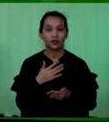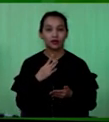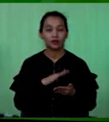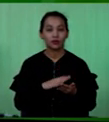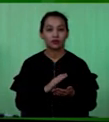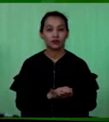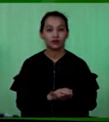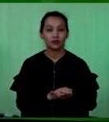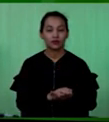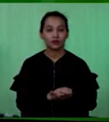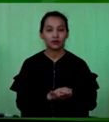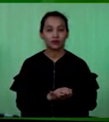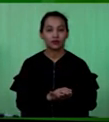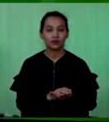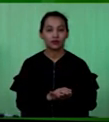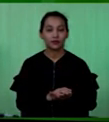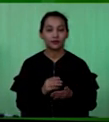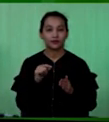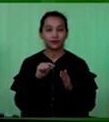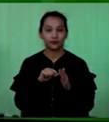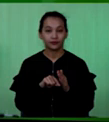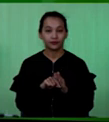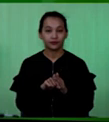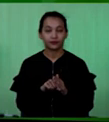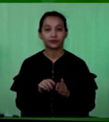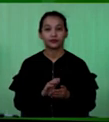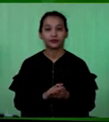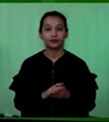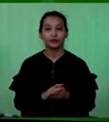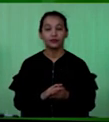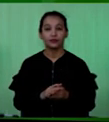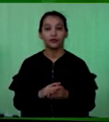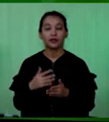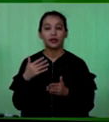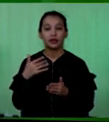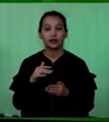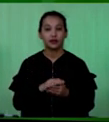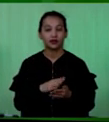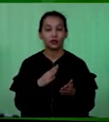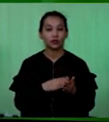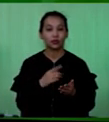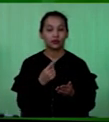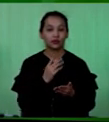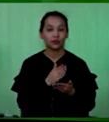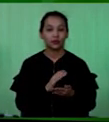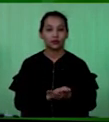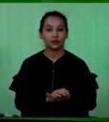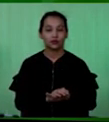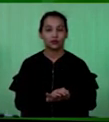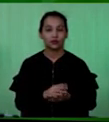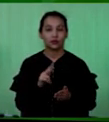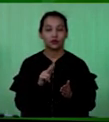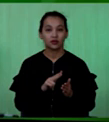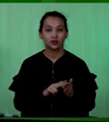59 bu 50 bilan 9 sonlarning yig'indisiga teng. 87 bu 80